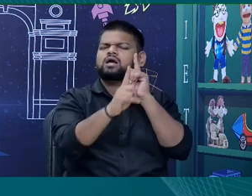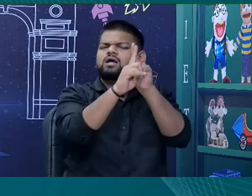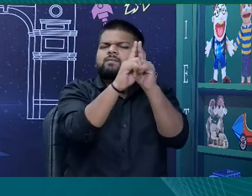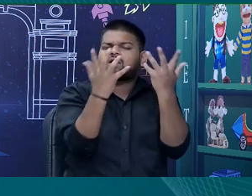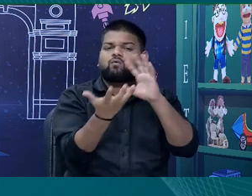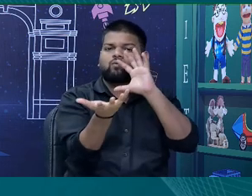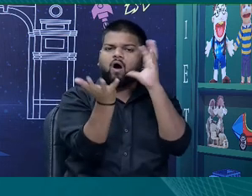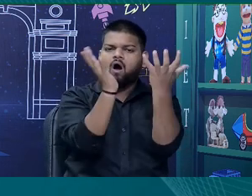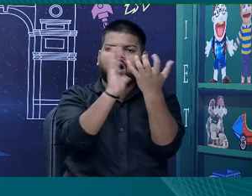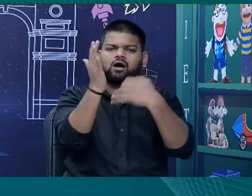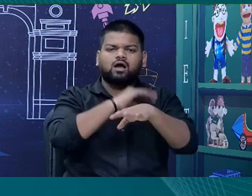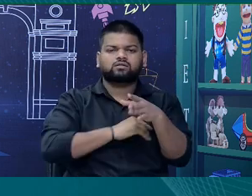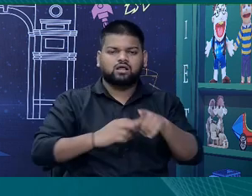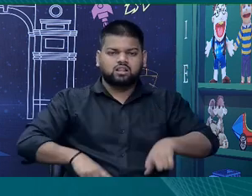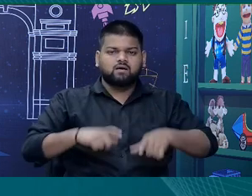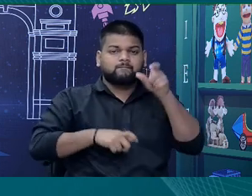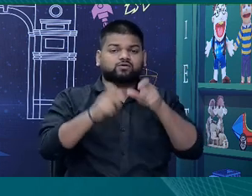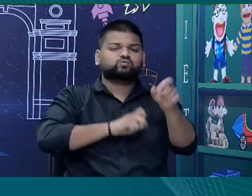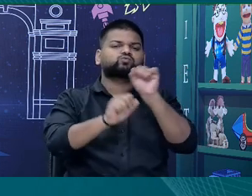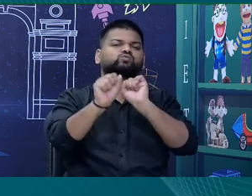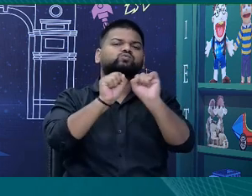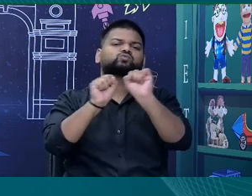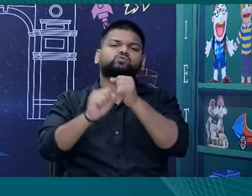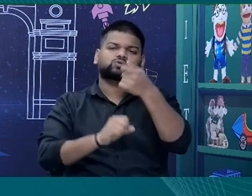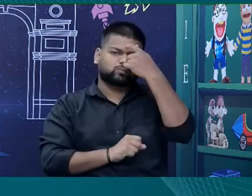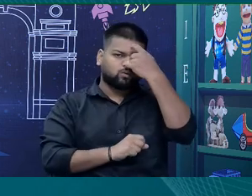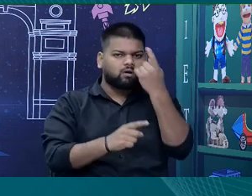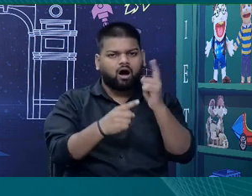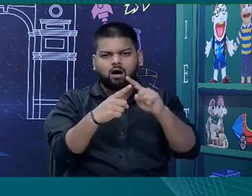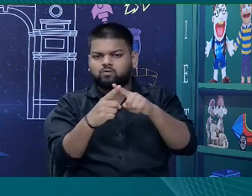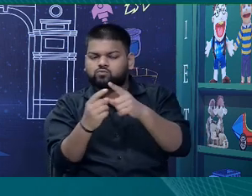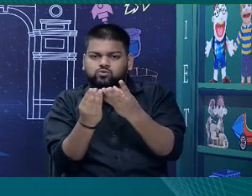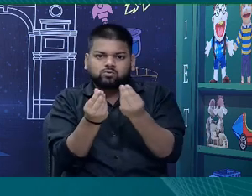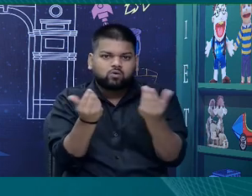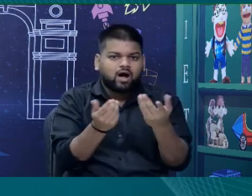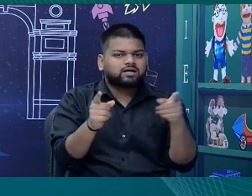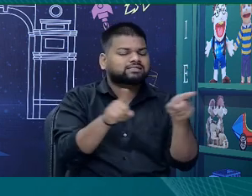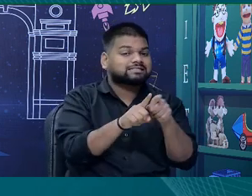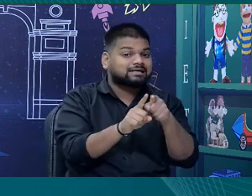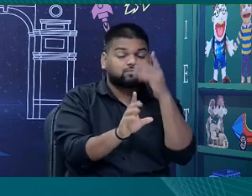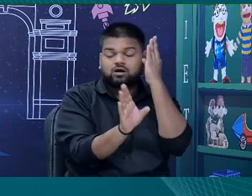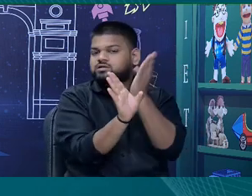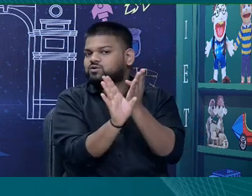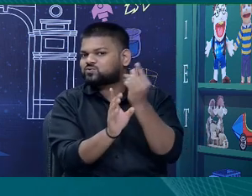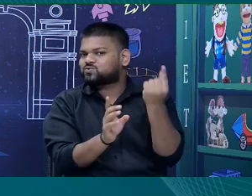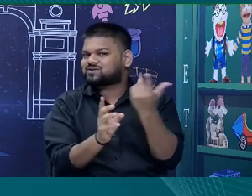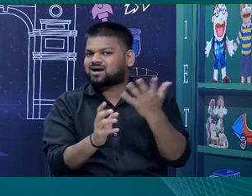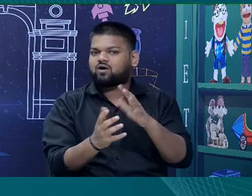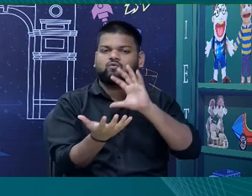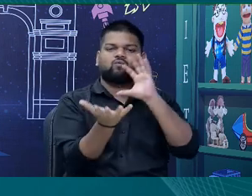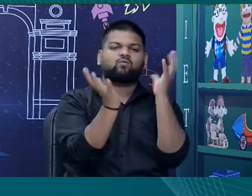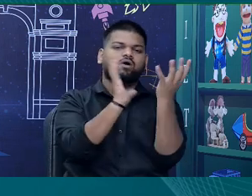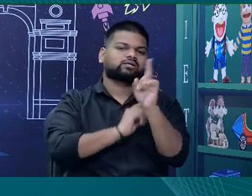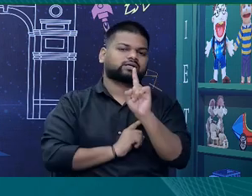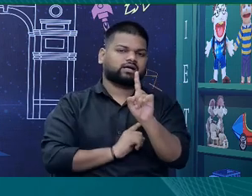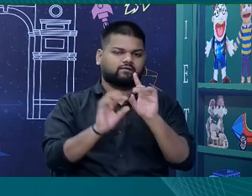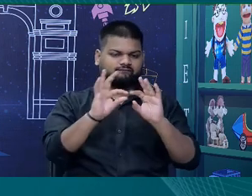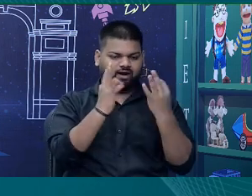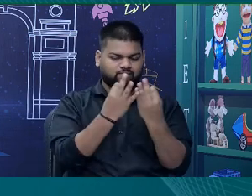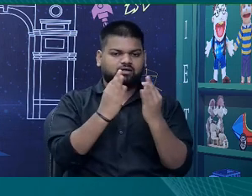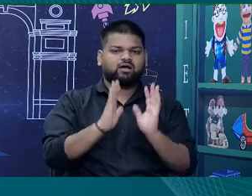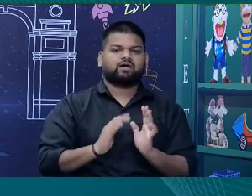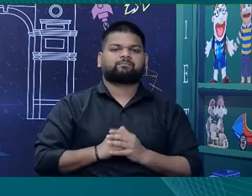और इन डूइंग सो मेनिफेस्ट डी ट्रू स्पिरिट ऑफ वासुदेव कुटुंबकम और डी वर्ल्ड इसे वन फैमिली और